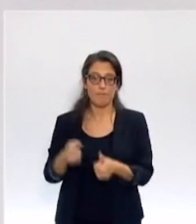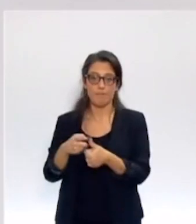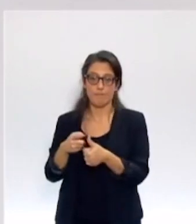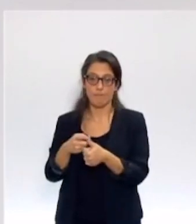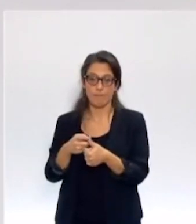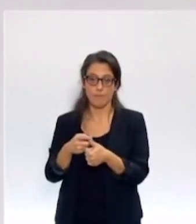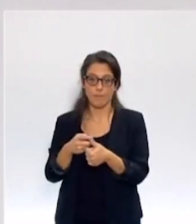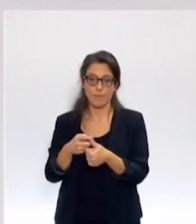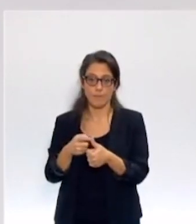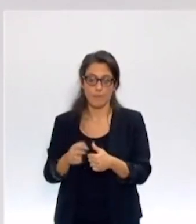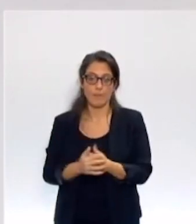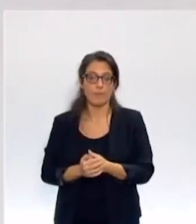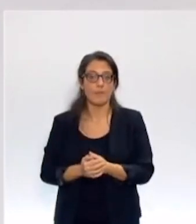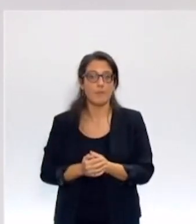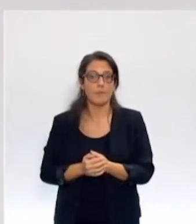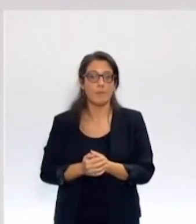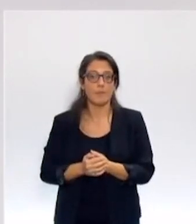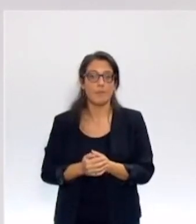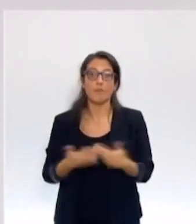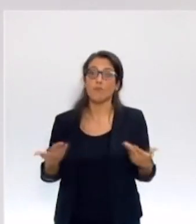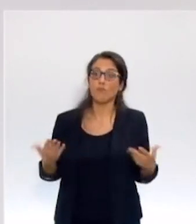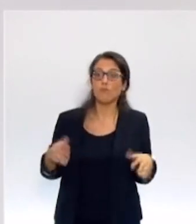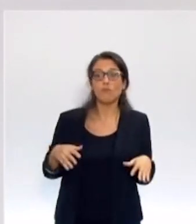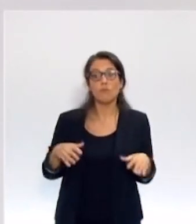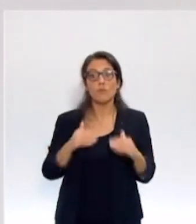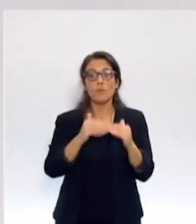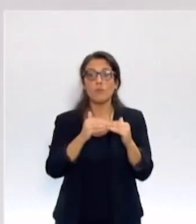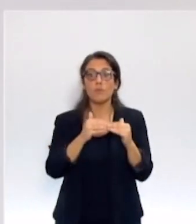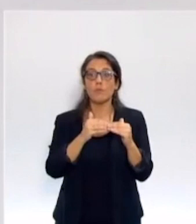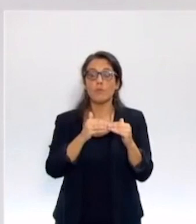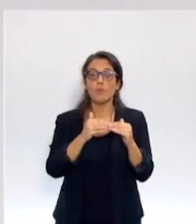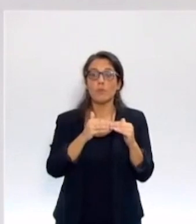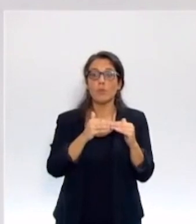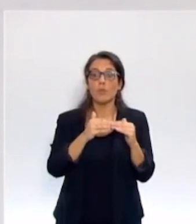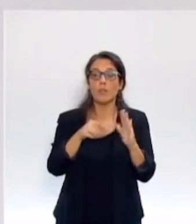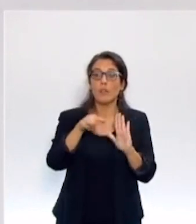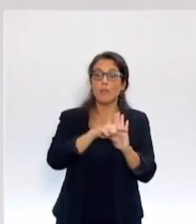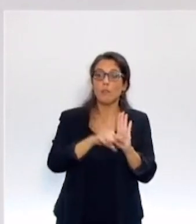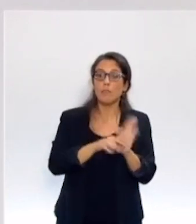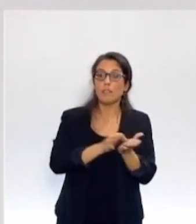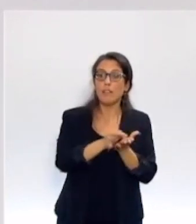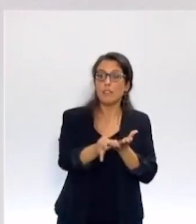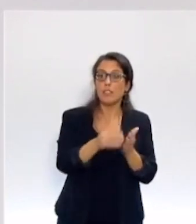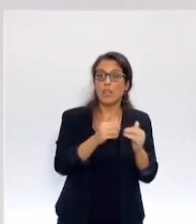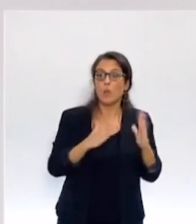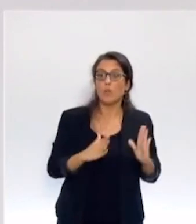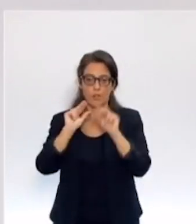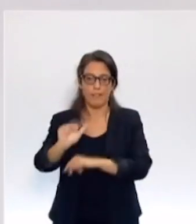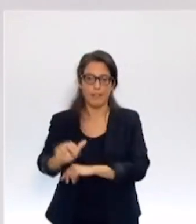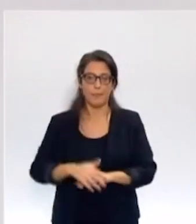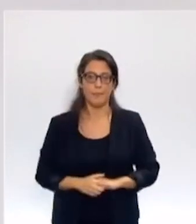il serait irresponsable de lever ou même d'alléger le dispositif dès